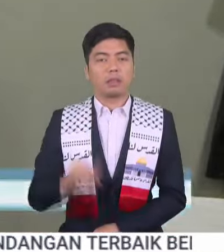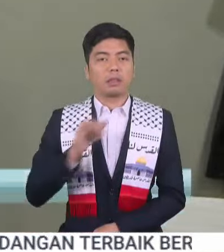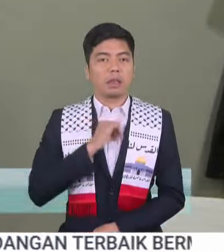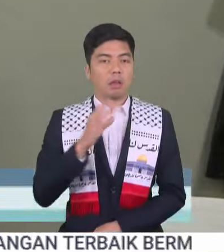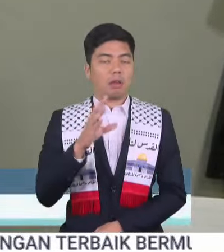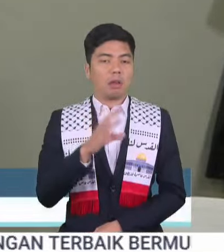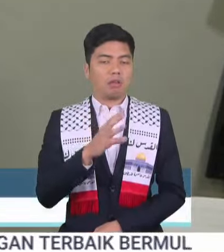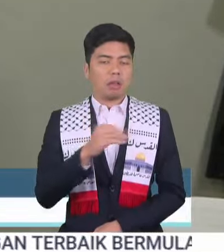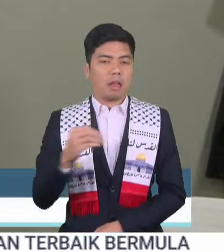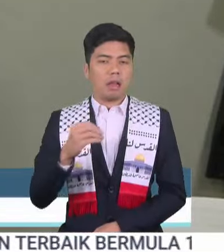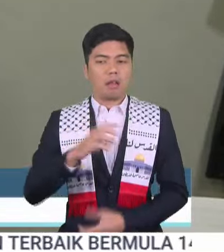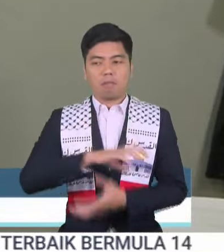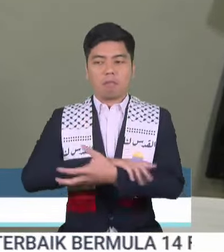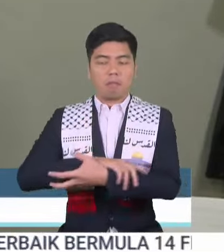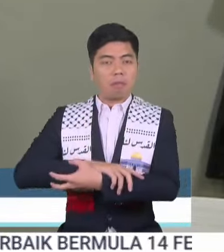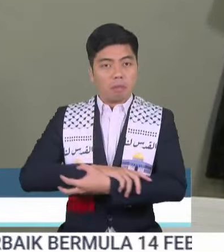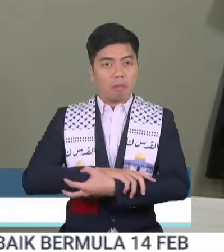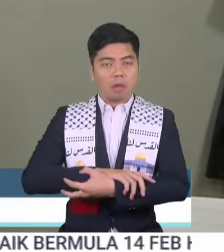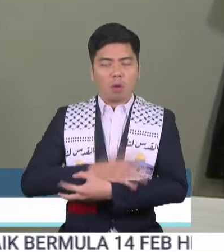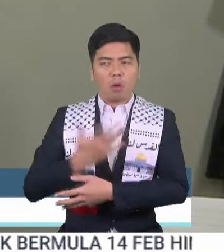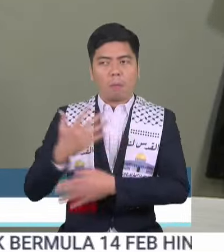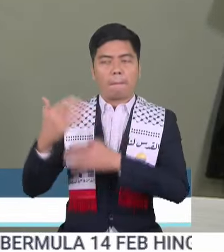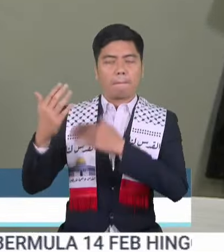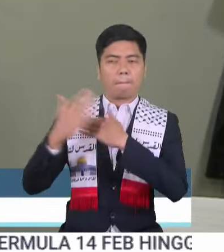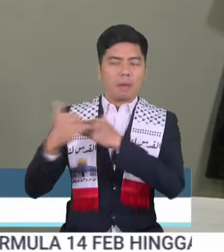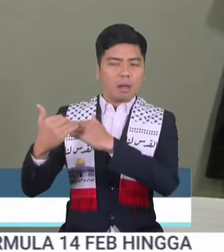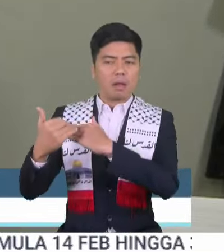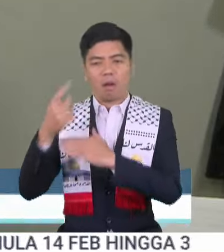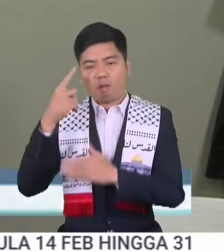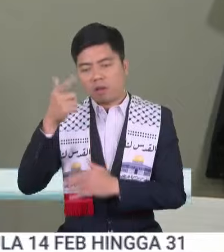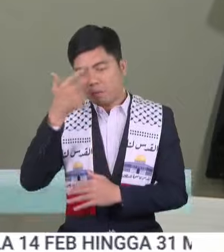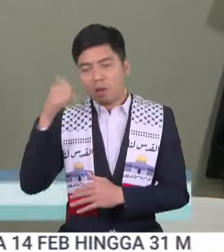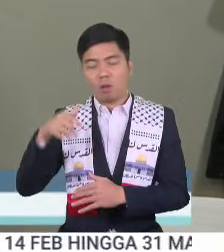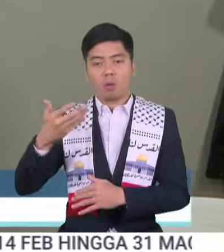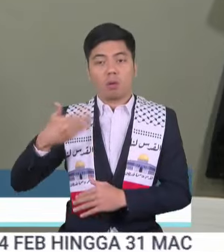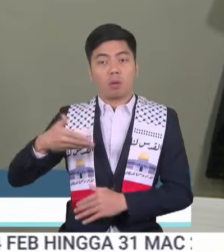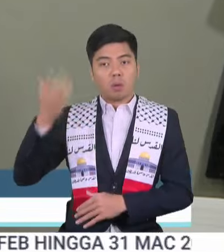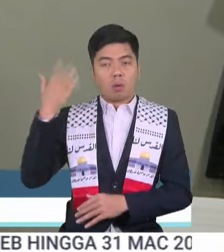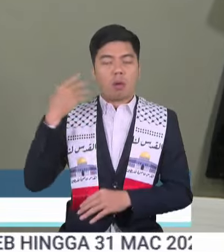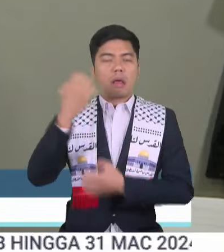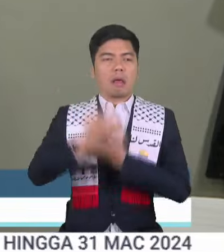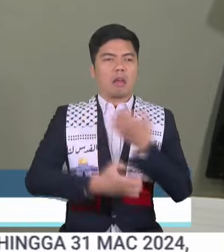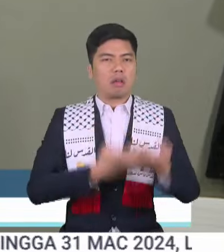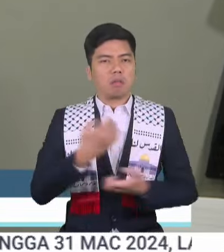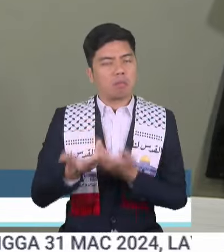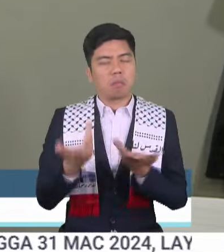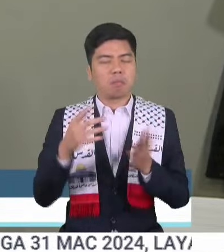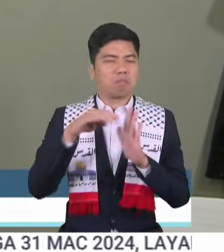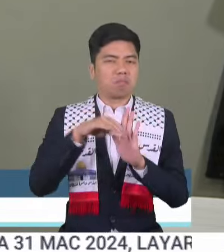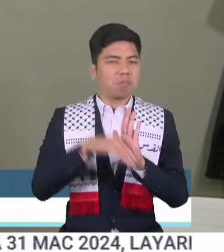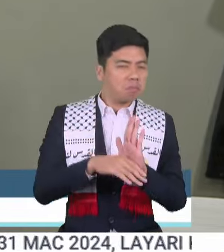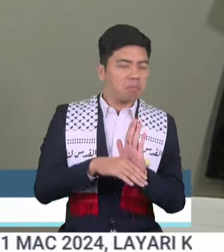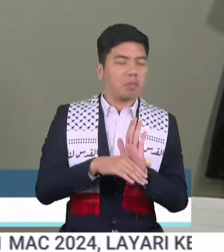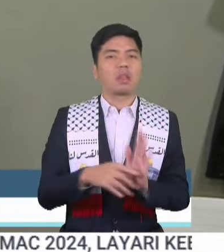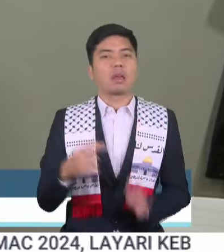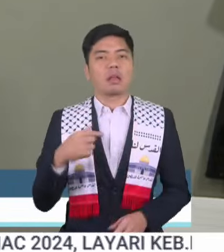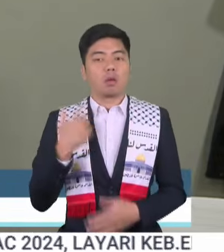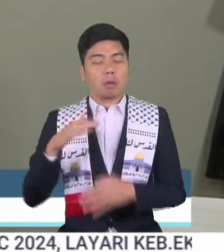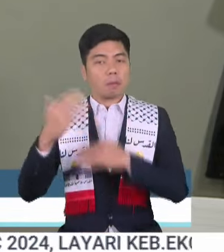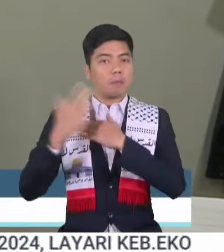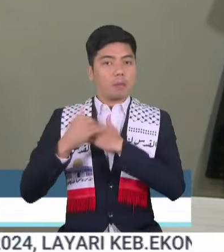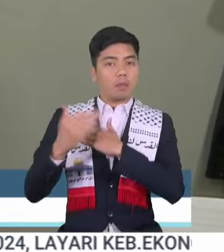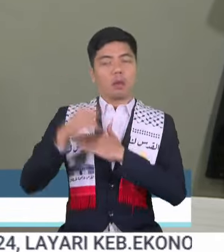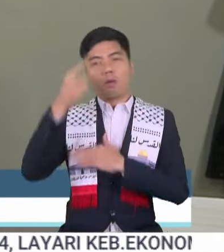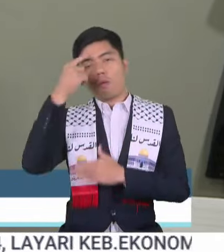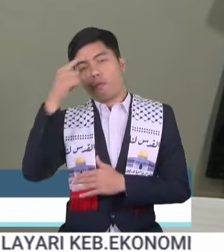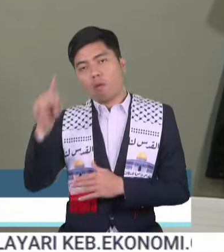rakan-rakan terpanggil pada masa itu, keadaan ekonomi pun agak kurang memberangsangkan. Jadi kami terpanggil